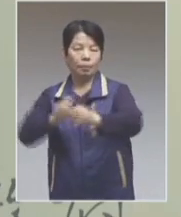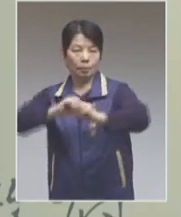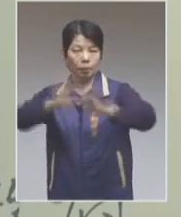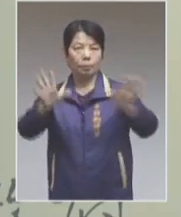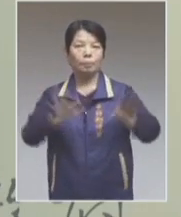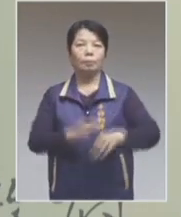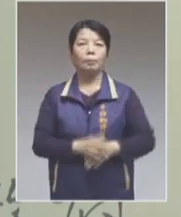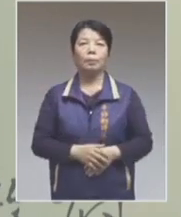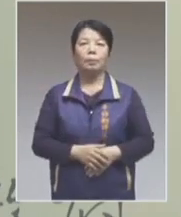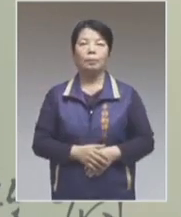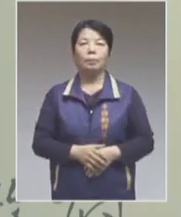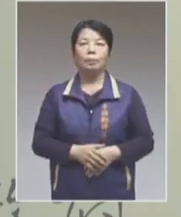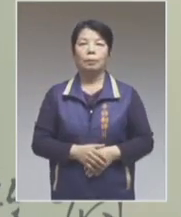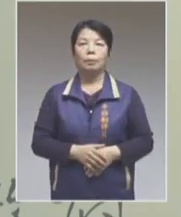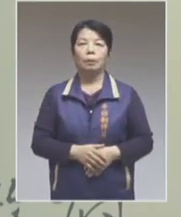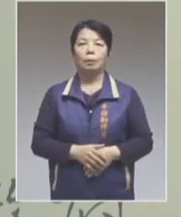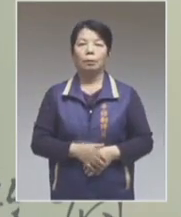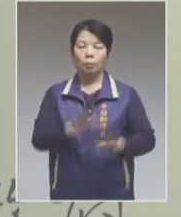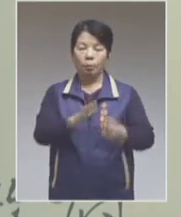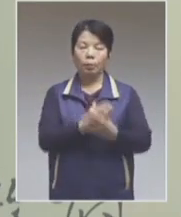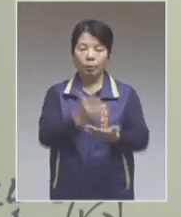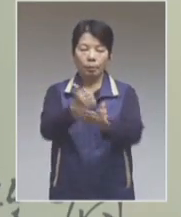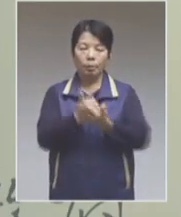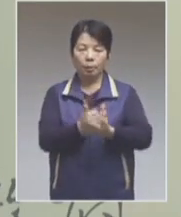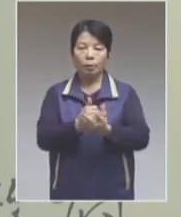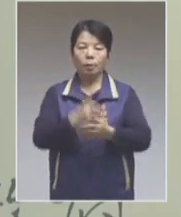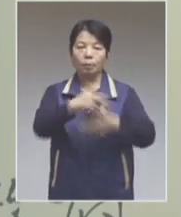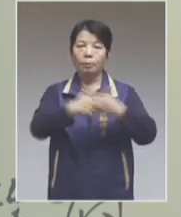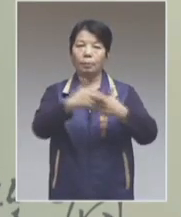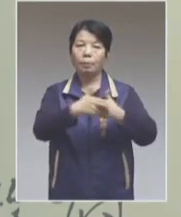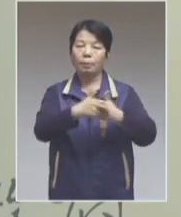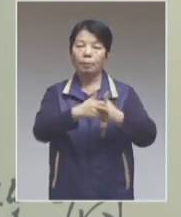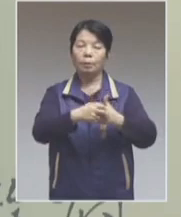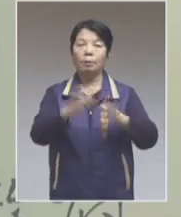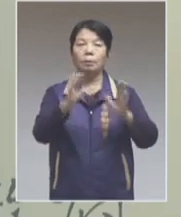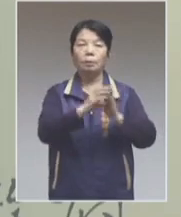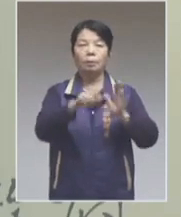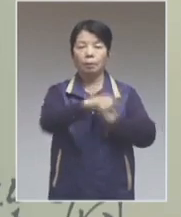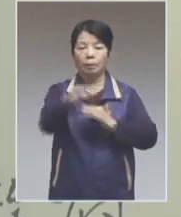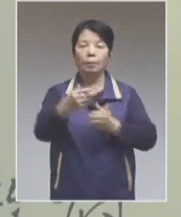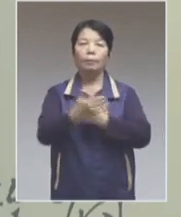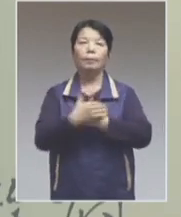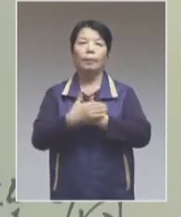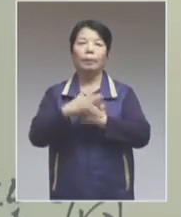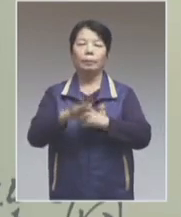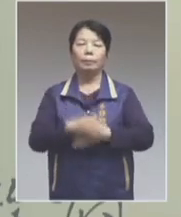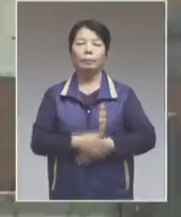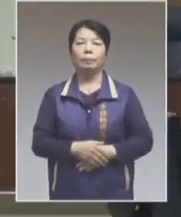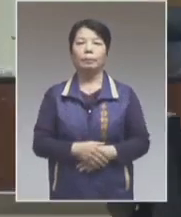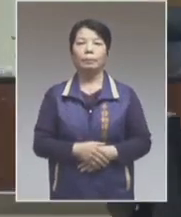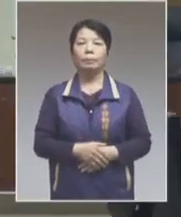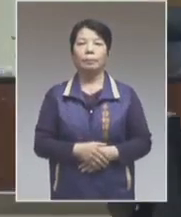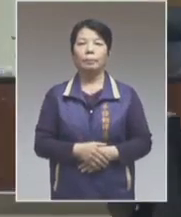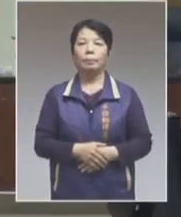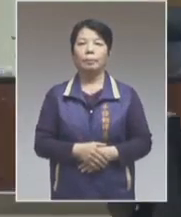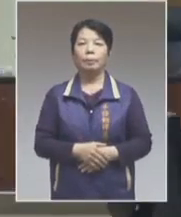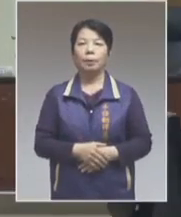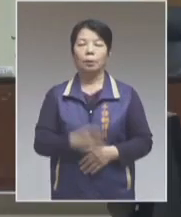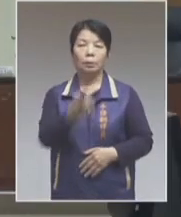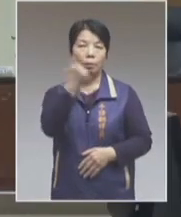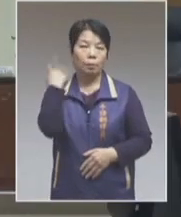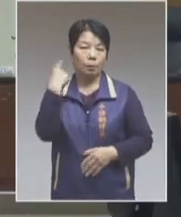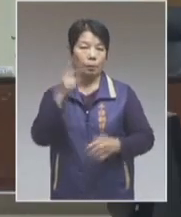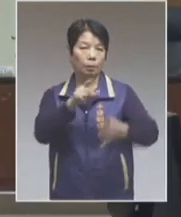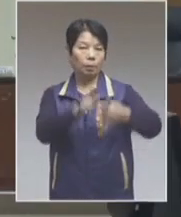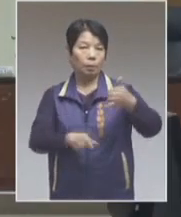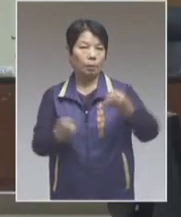我们也协请当地的卫生机关这边尽快帮我们理清这以上的这些问题。 我们昨天这个个